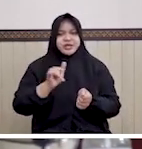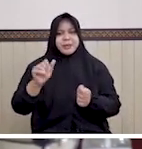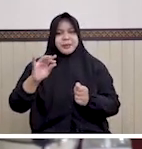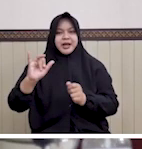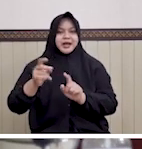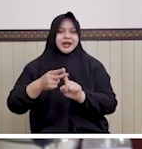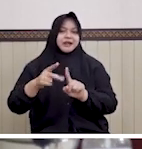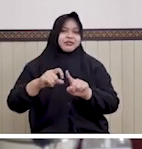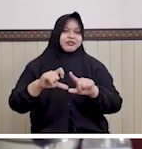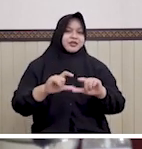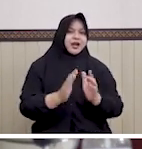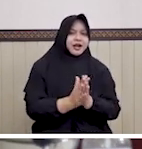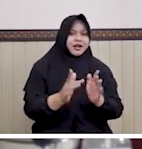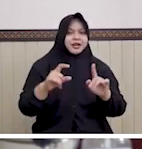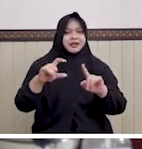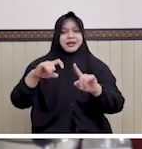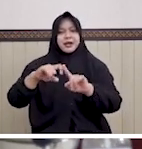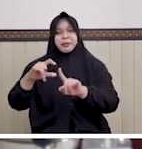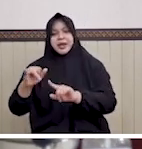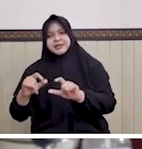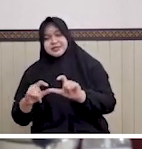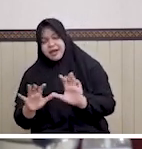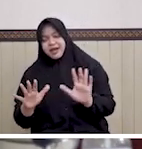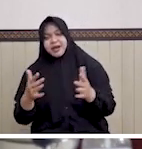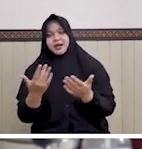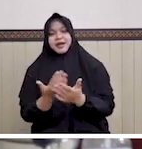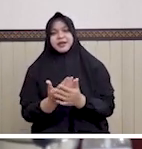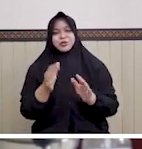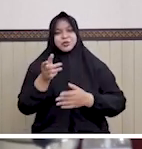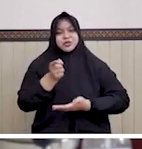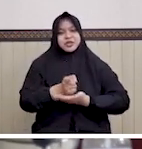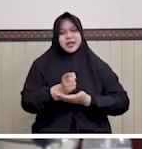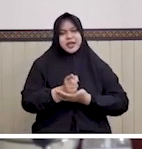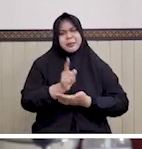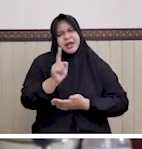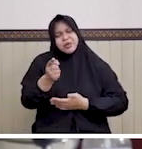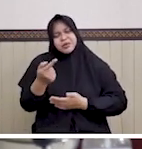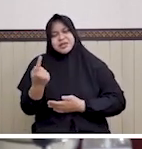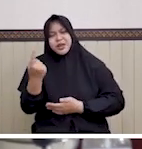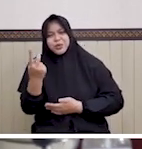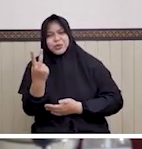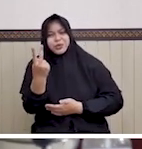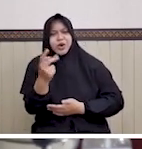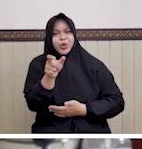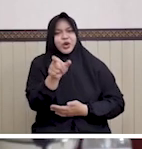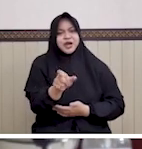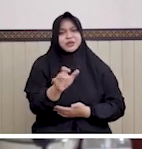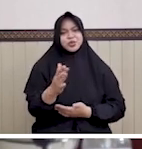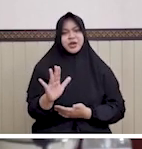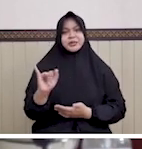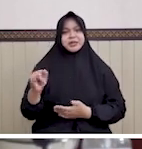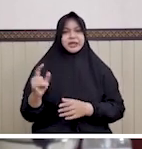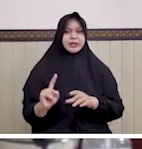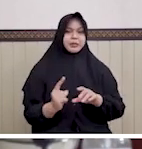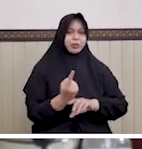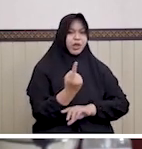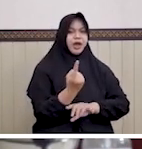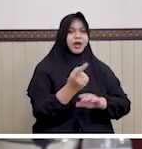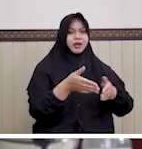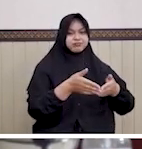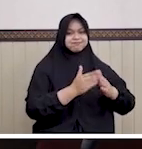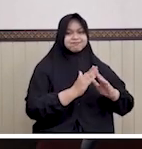Israel PSK dan sebagainya dari Kejaksaan paling tidak ada 1-2 orang yang sudah menjadi cikal-bakal